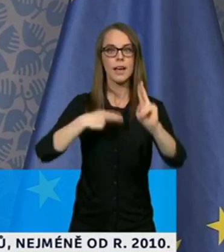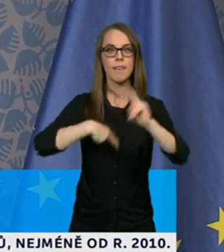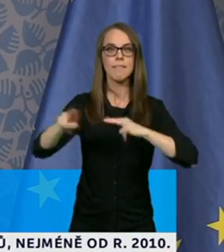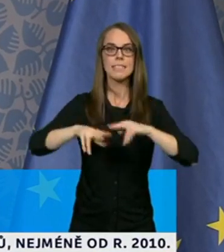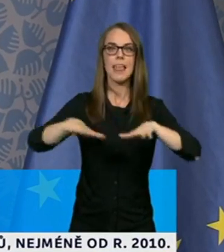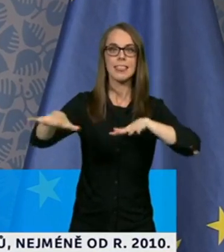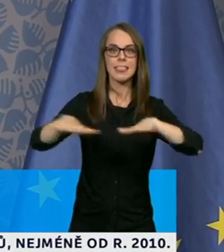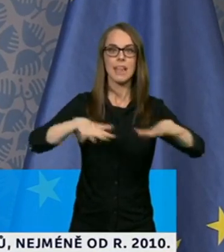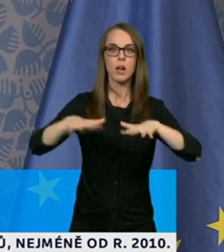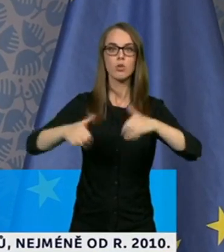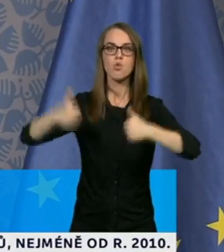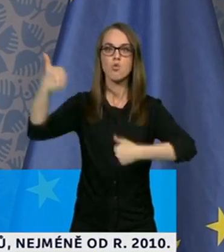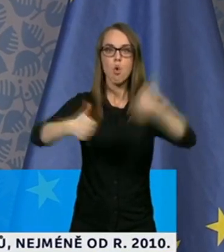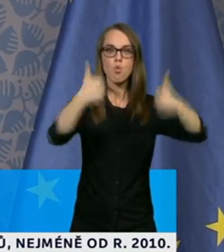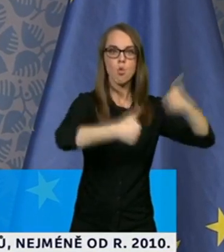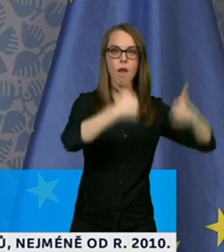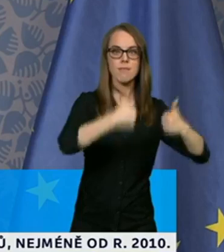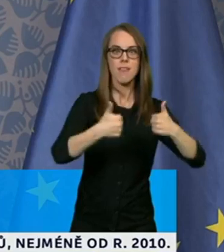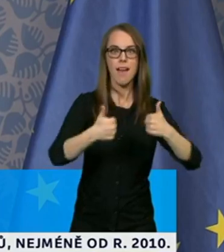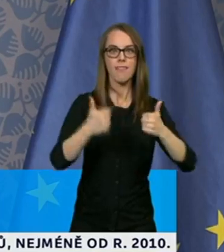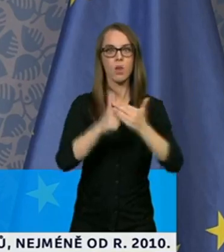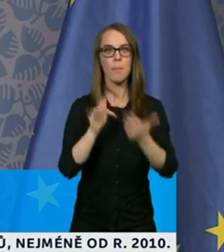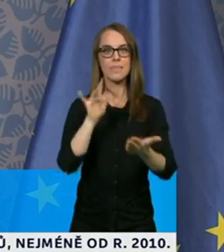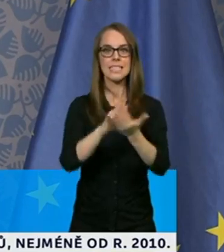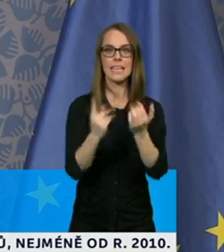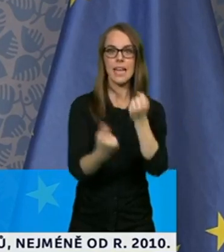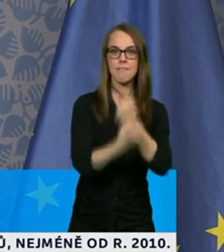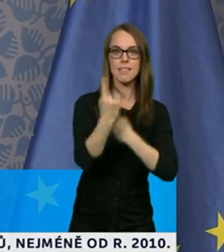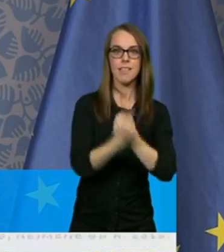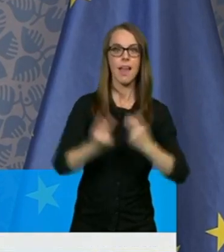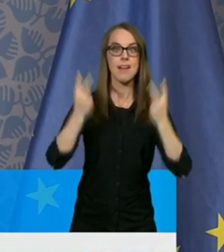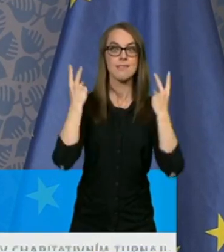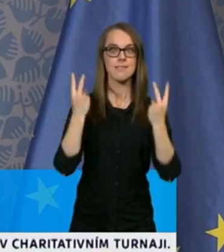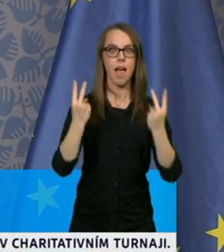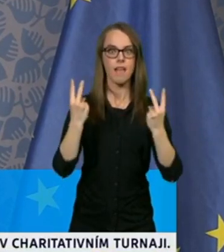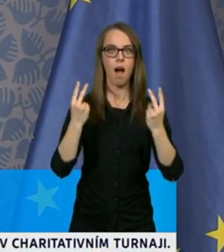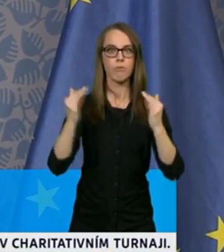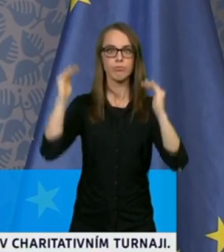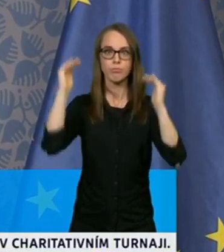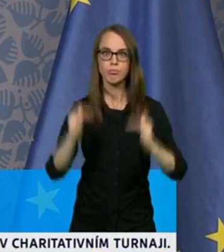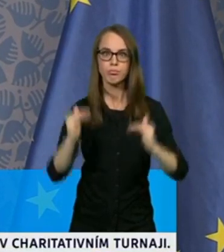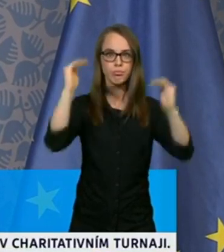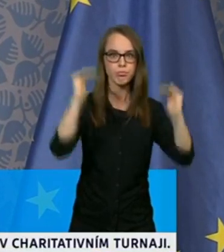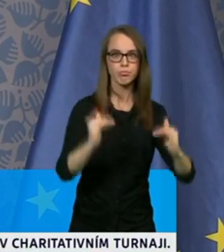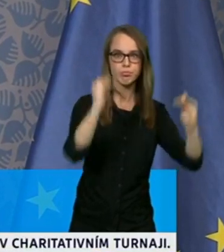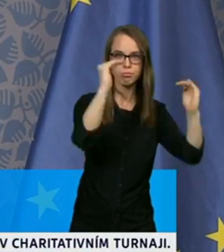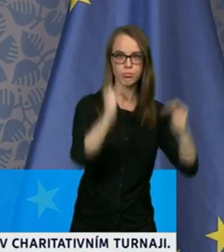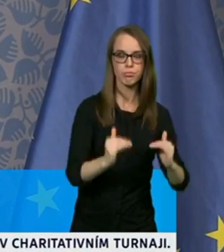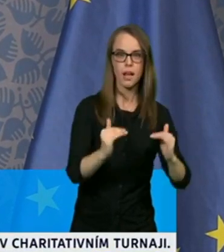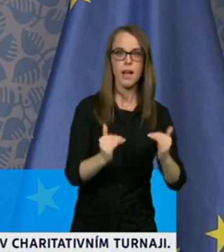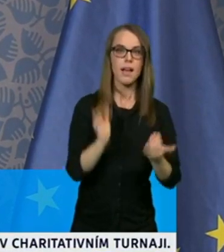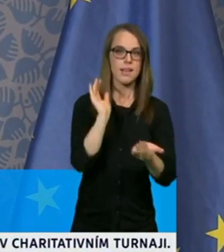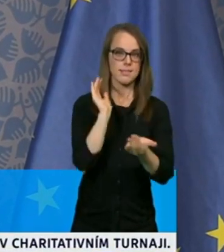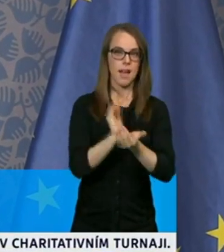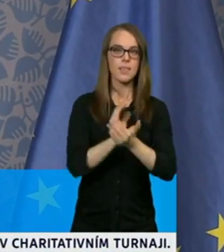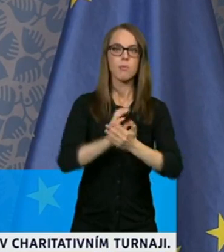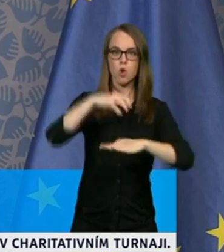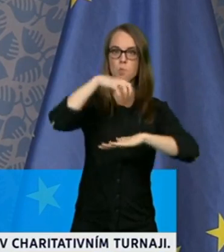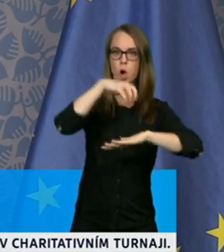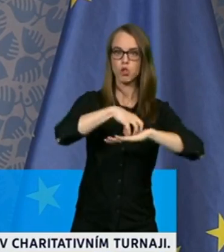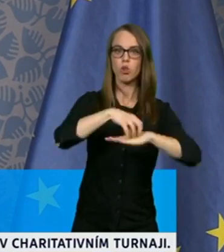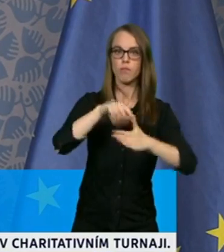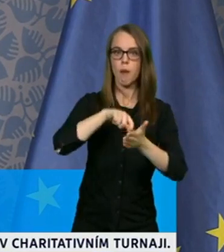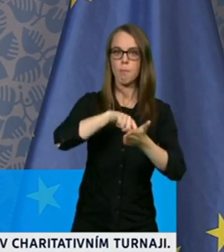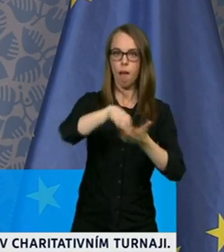snížit cena jak pro systém veřejného zdravotního pojištění, který tedy dnes hradí léčebné konopí z 90%, tak v